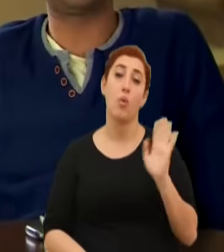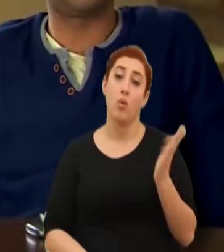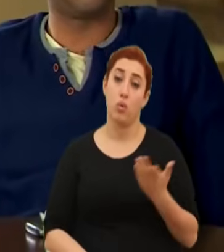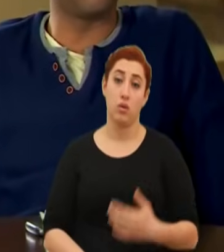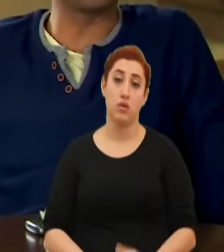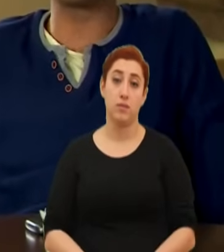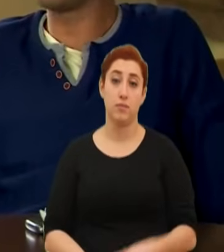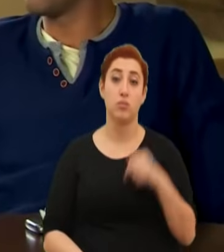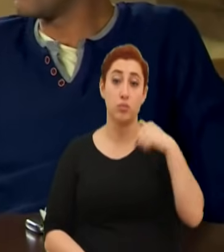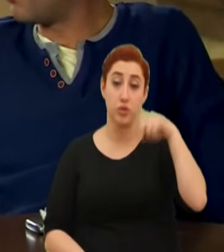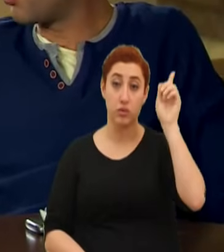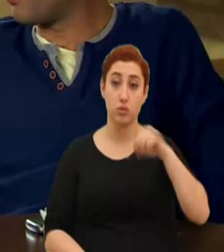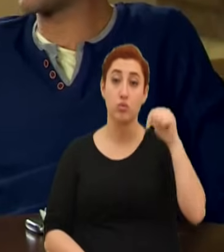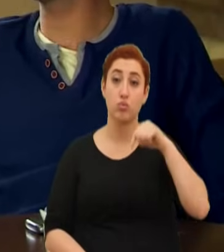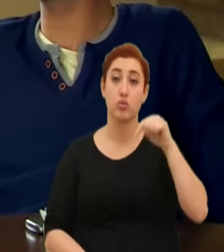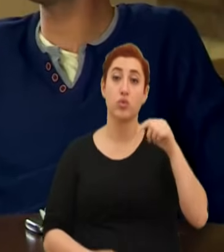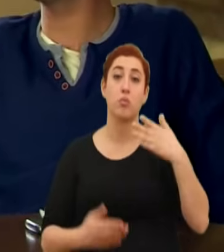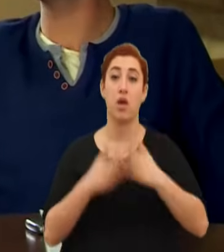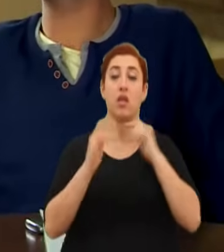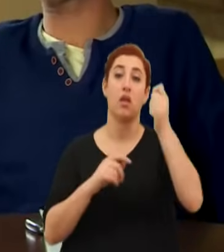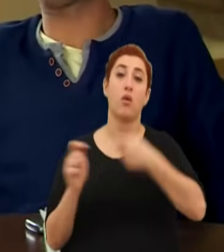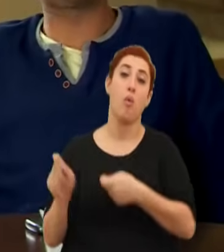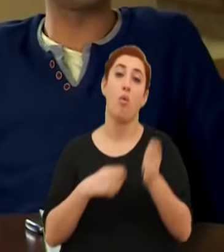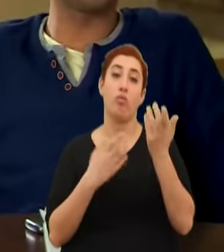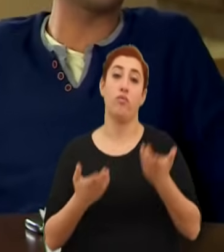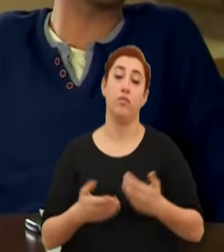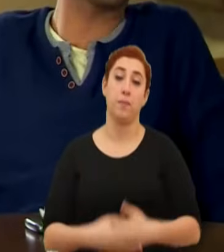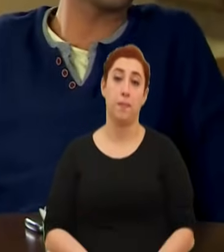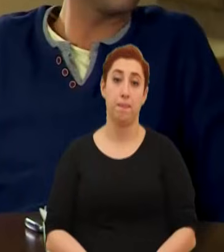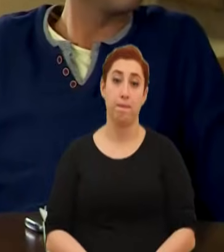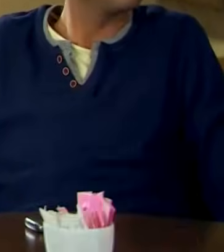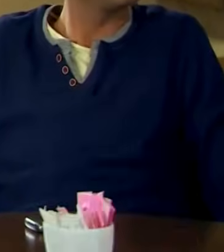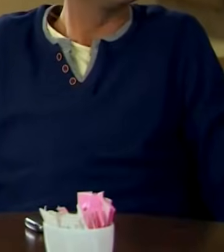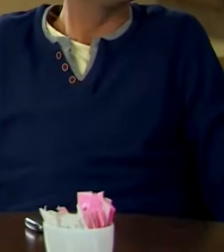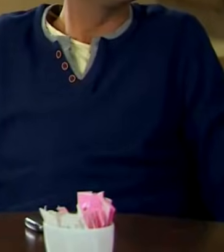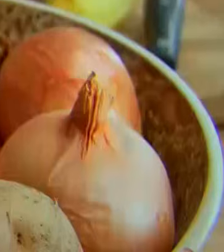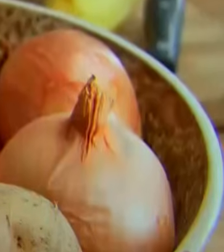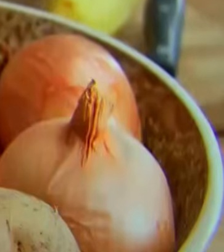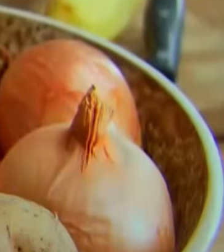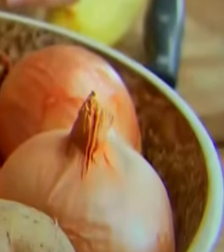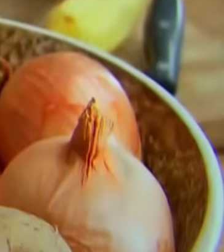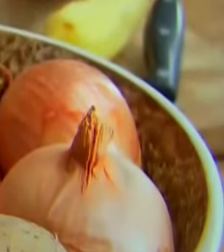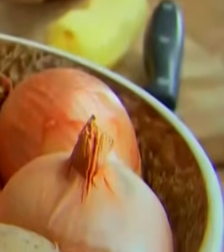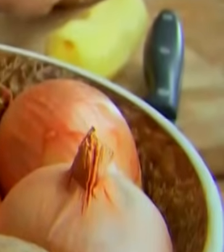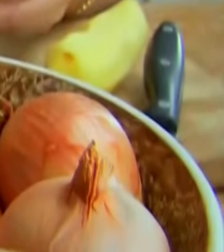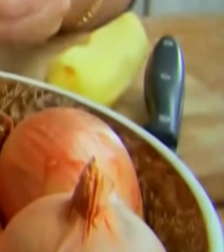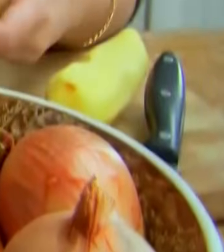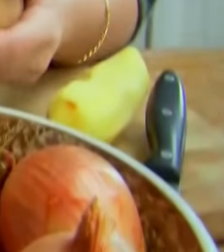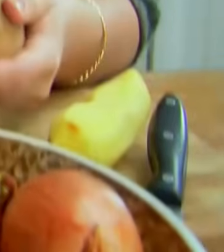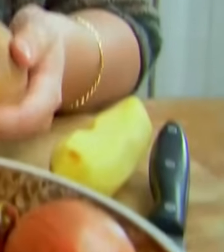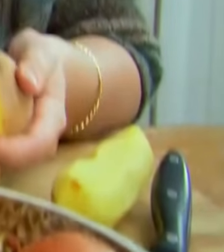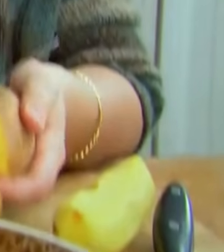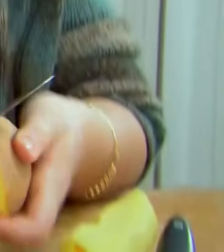yani. Bugün paten, yarın gol. Olmaz. Meryem mutfakta patates